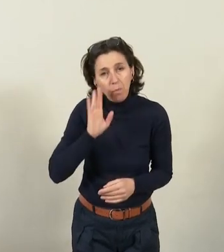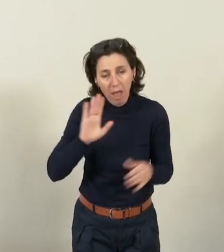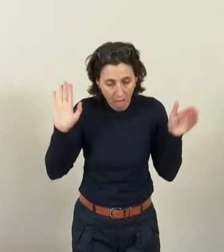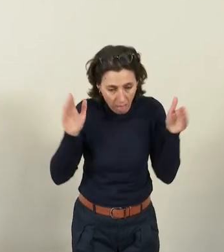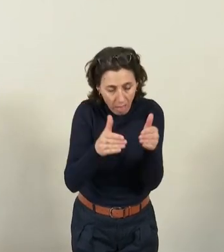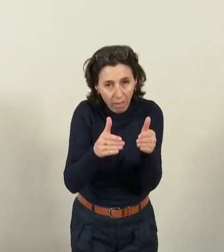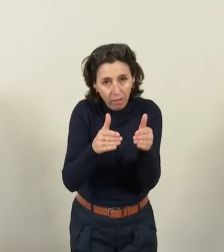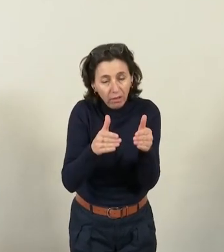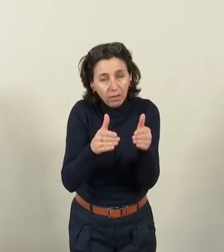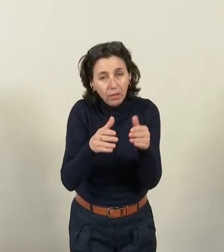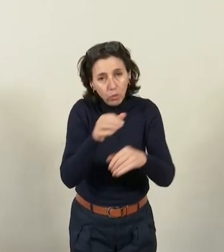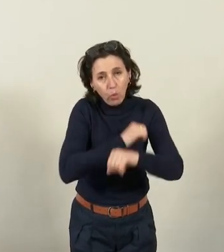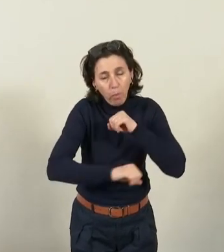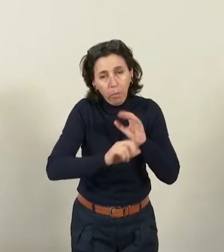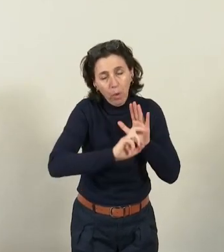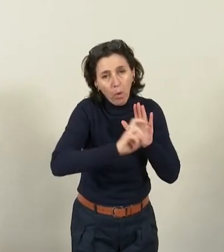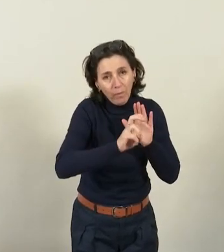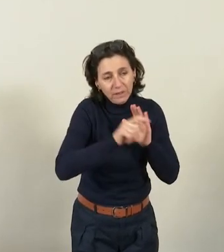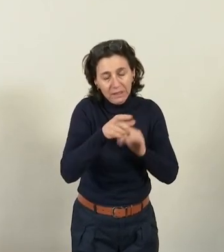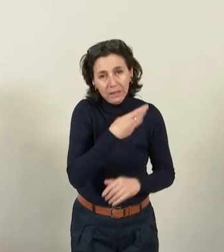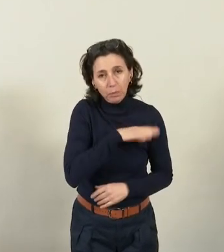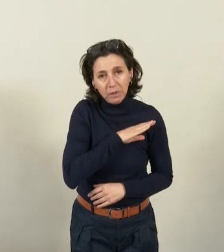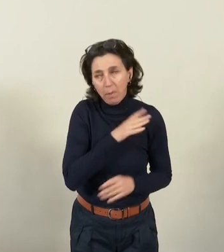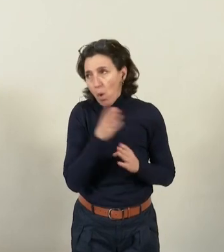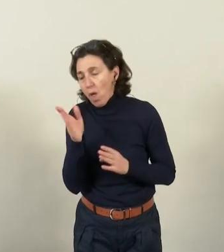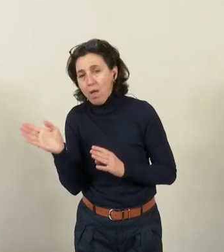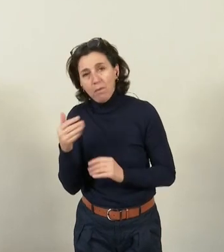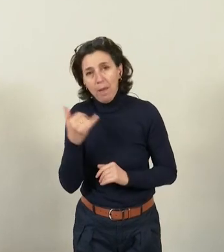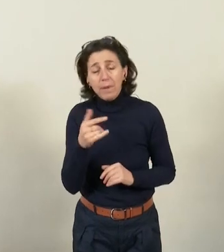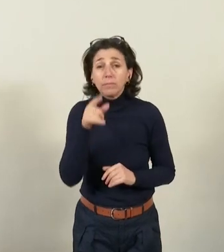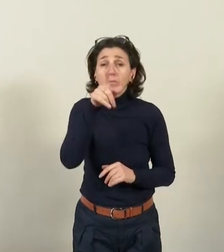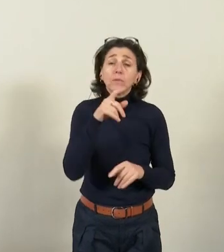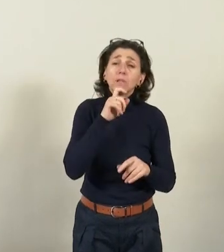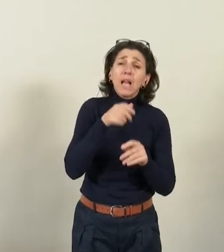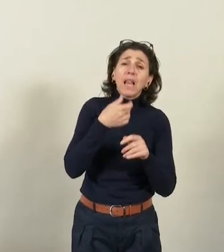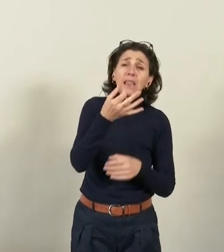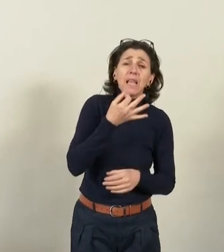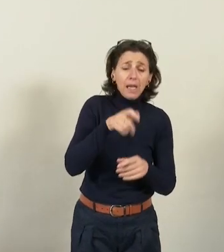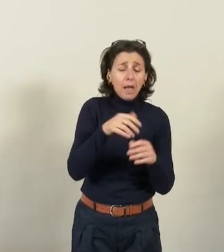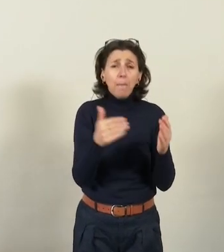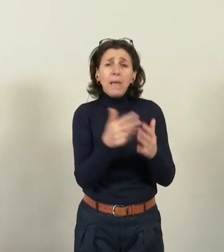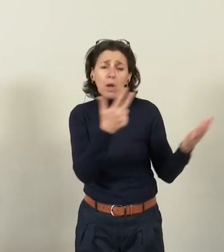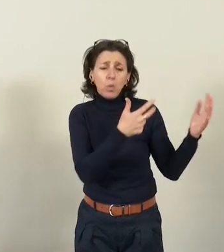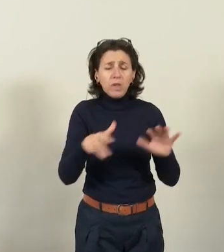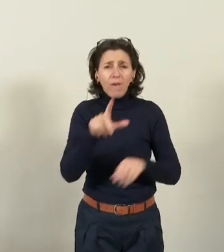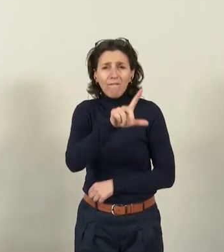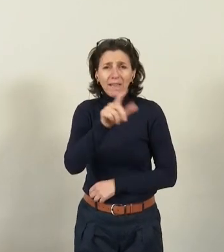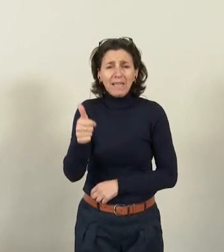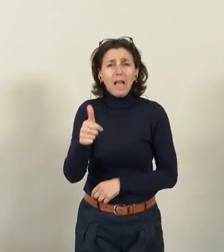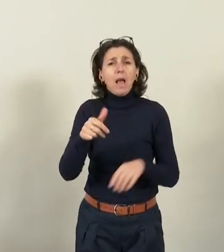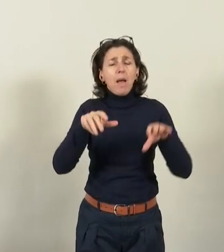ce dont vous êtes responsable donc vous évaluez à 1821 le nombre de logements du parc privé